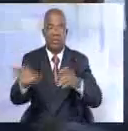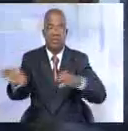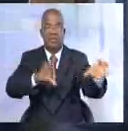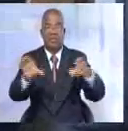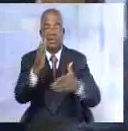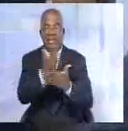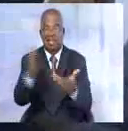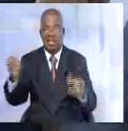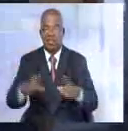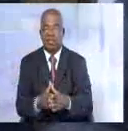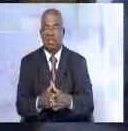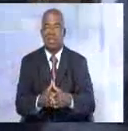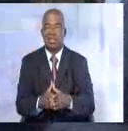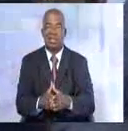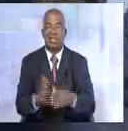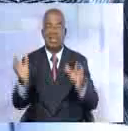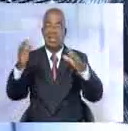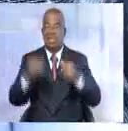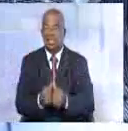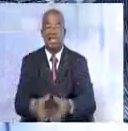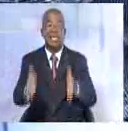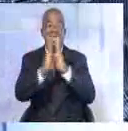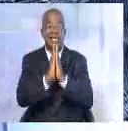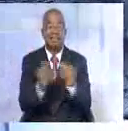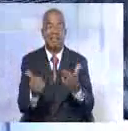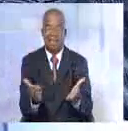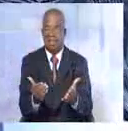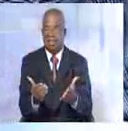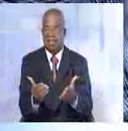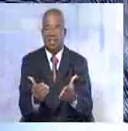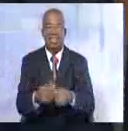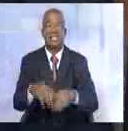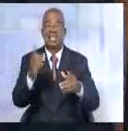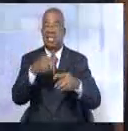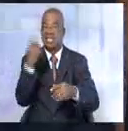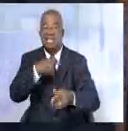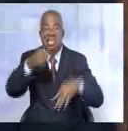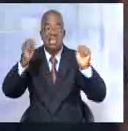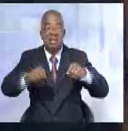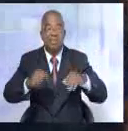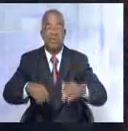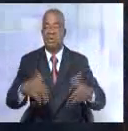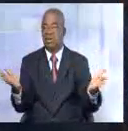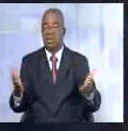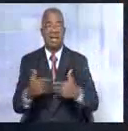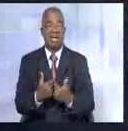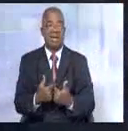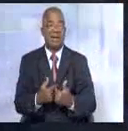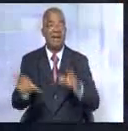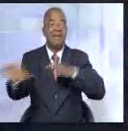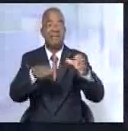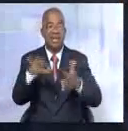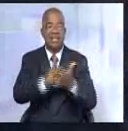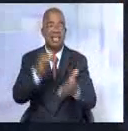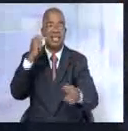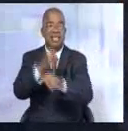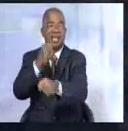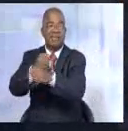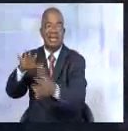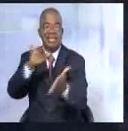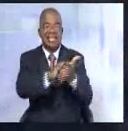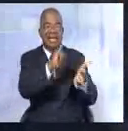d'offres? Autant de sujets sur lesquels le directeur général des marchés publics a éclairé l'opinion. Yacouba Koulibaly souligne que pour l'année 2012, ce sont